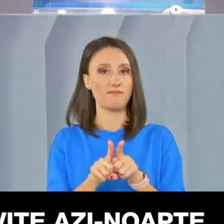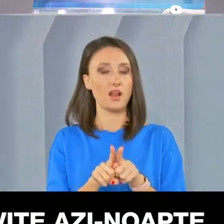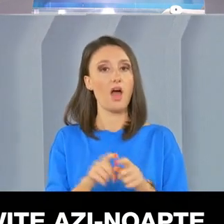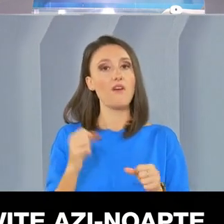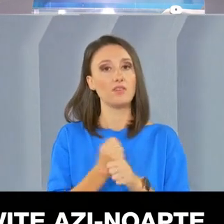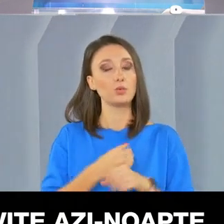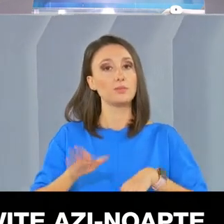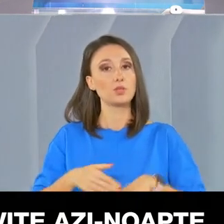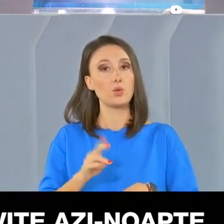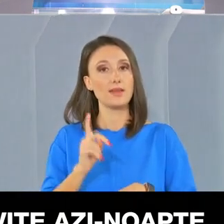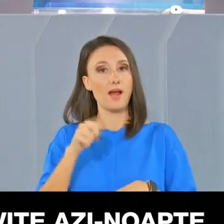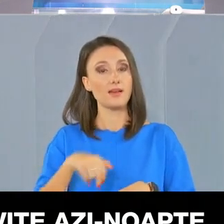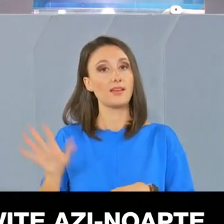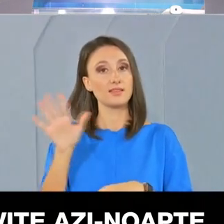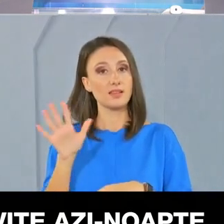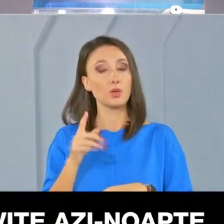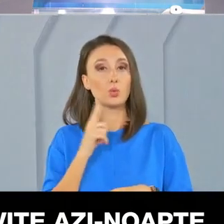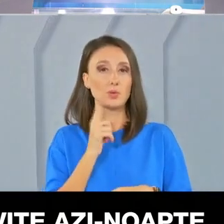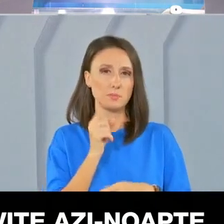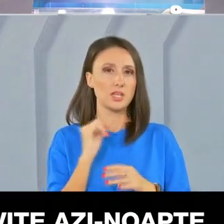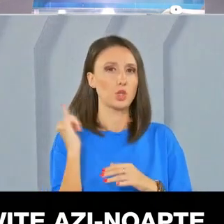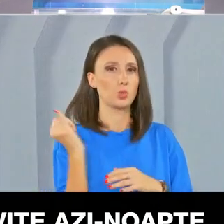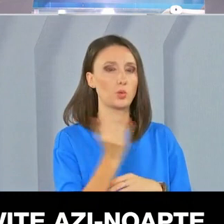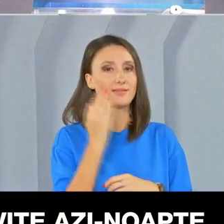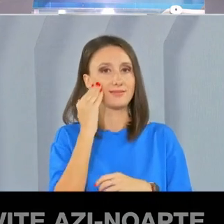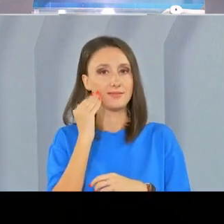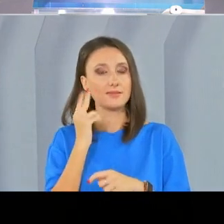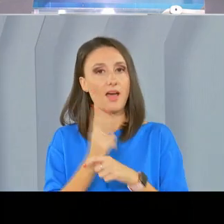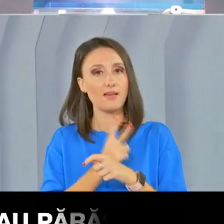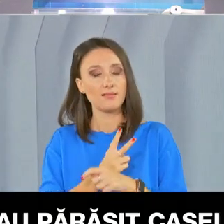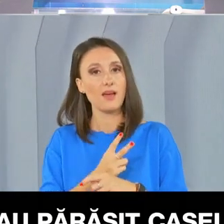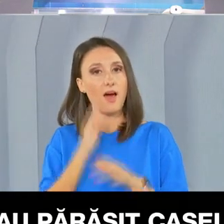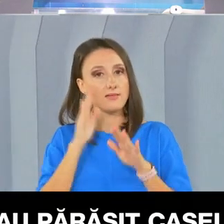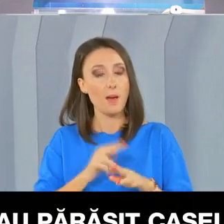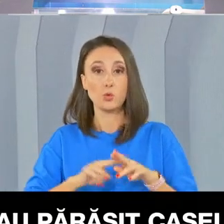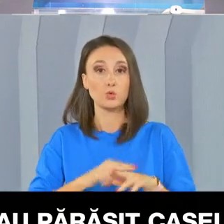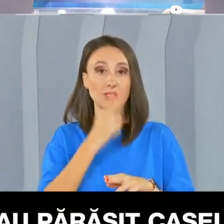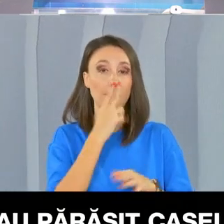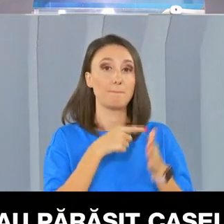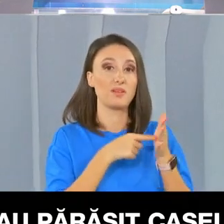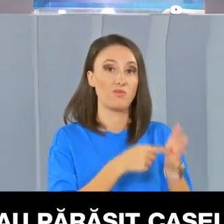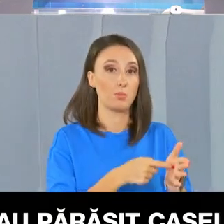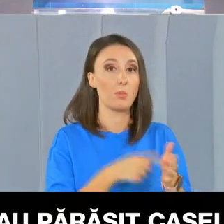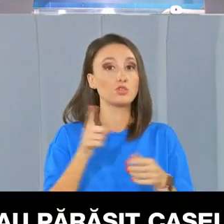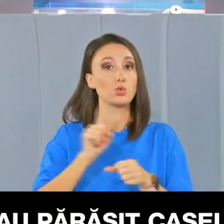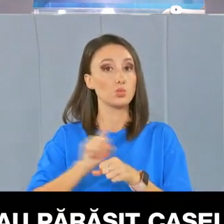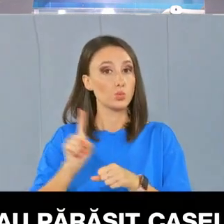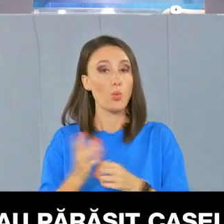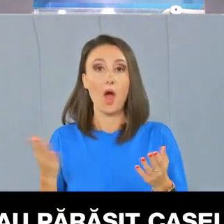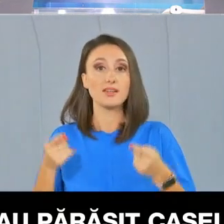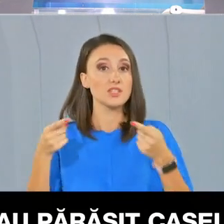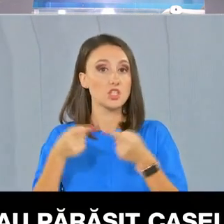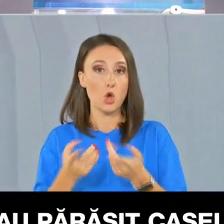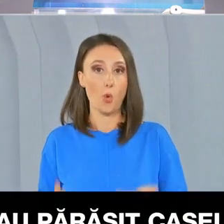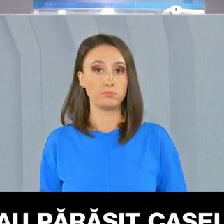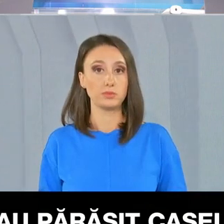ministrul iranian de externe un mini-turneu cu statele arabe. Cum să privim acest lucru? Care ar fi scopul